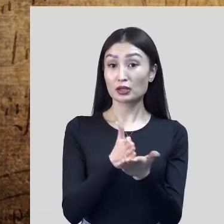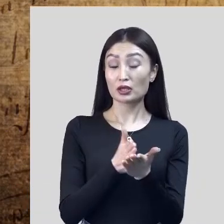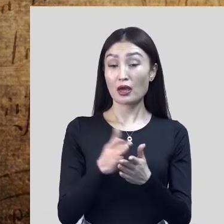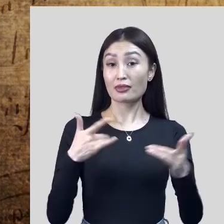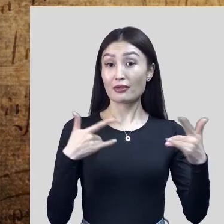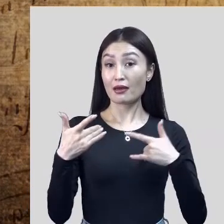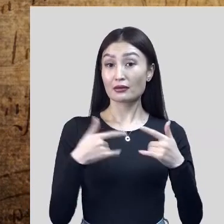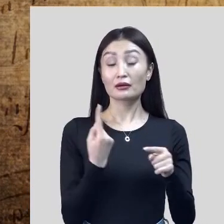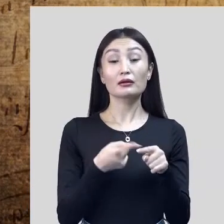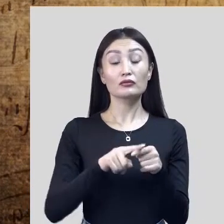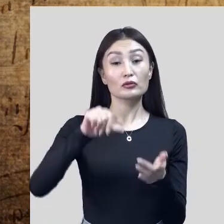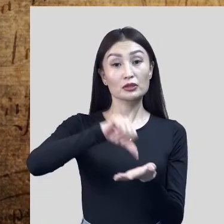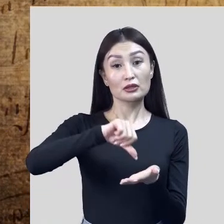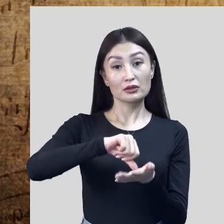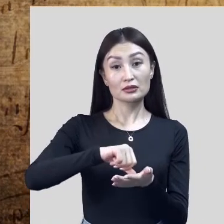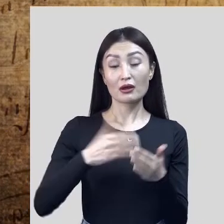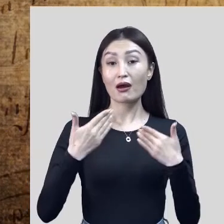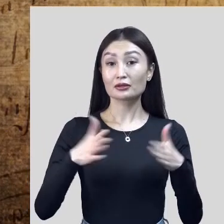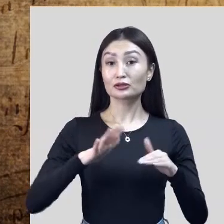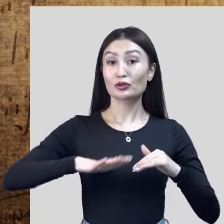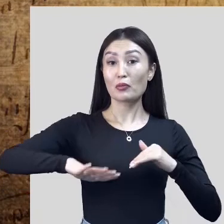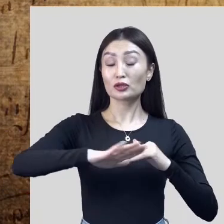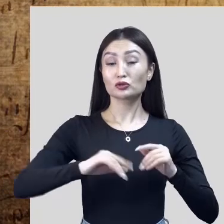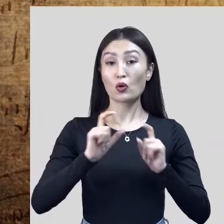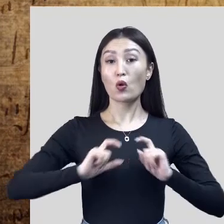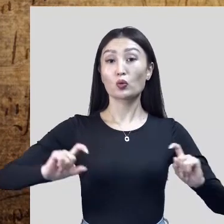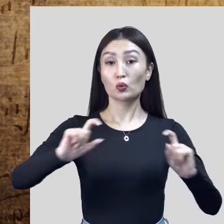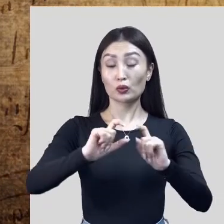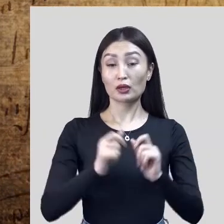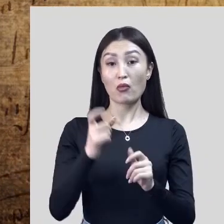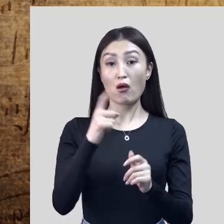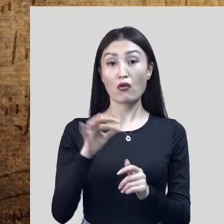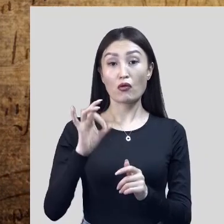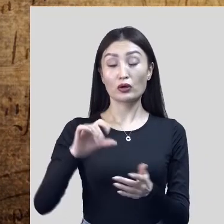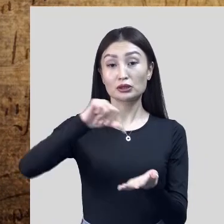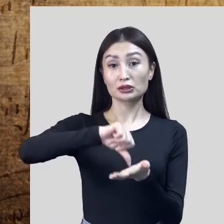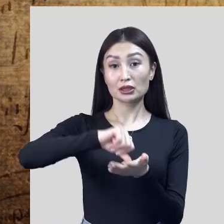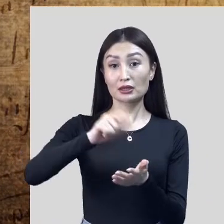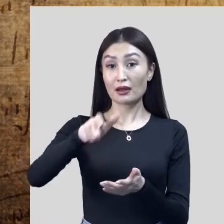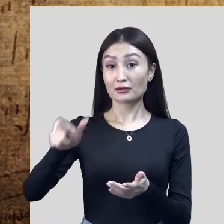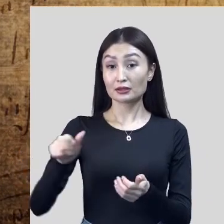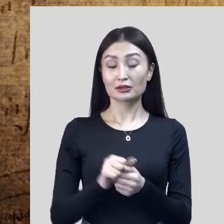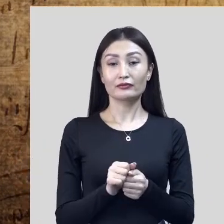греческий театр, который представлял собой открытую площадку с круглым сооружением для хора и сцен для артистов.